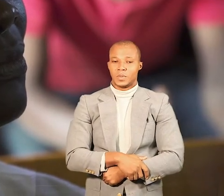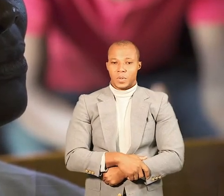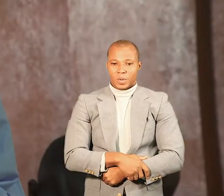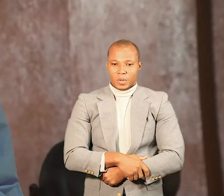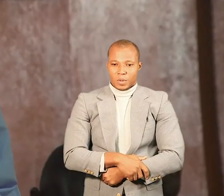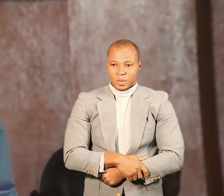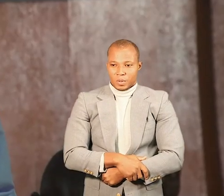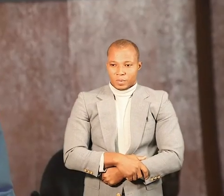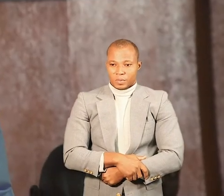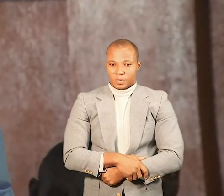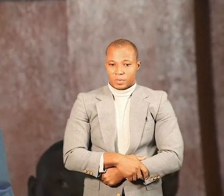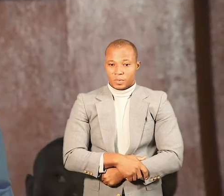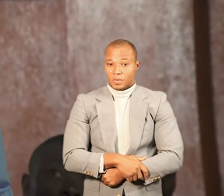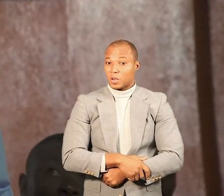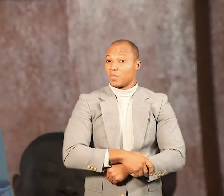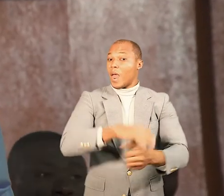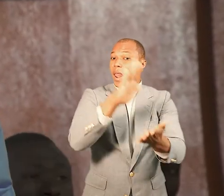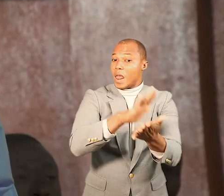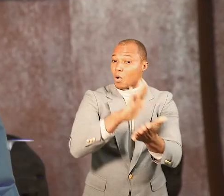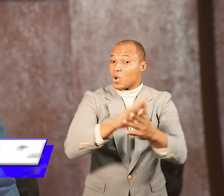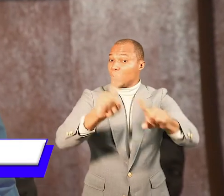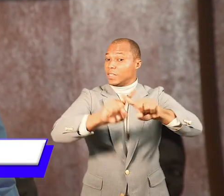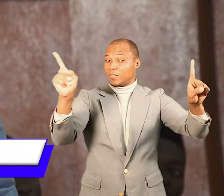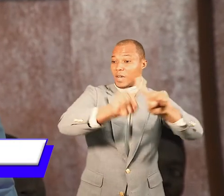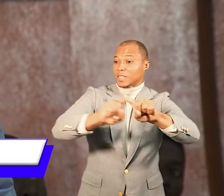que faut que vous fassiez l'école à part.